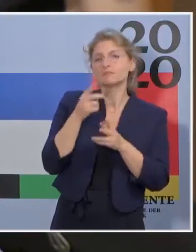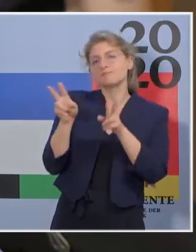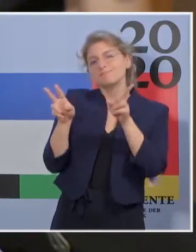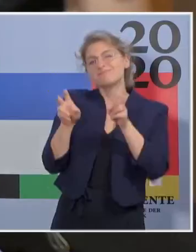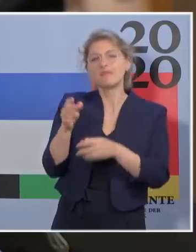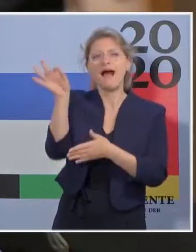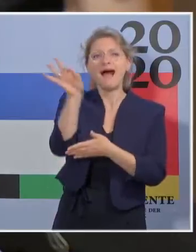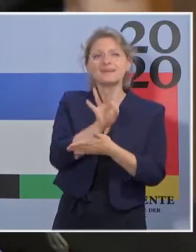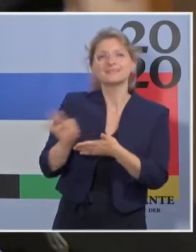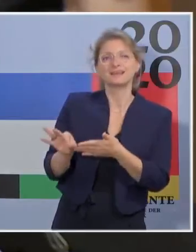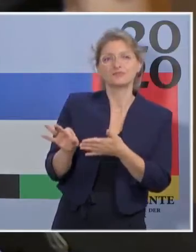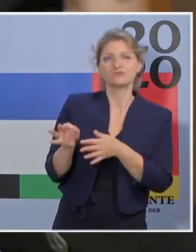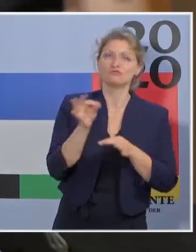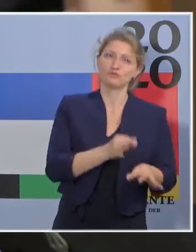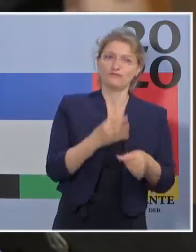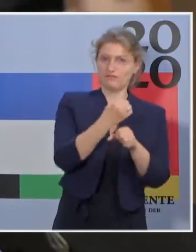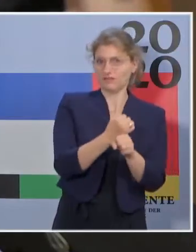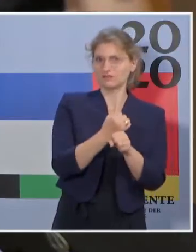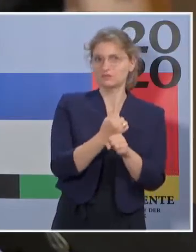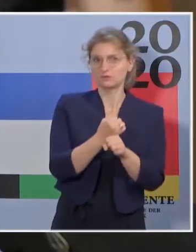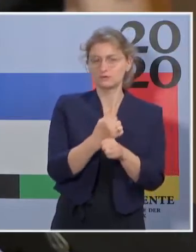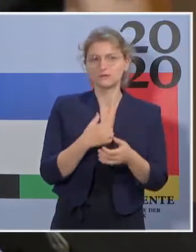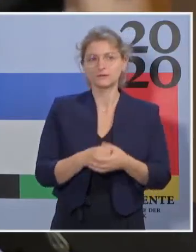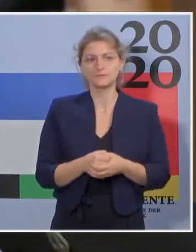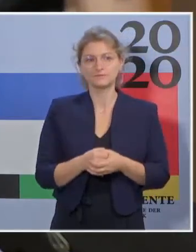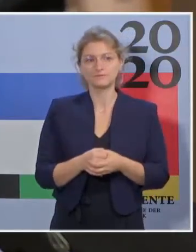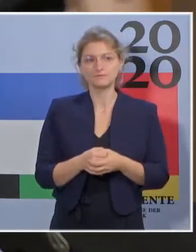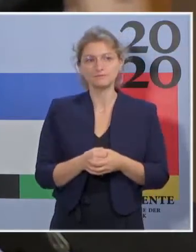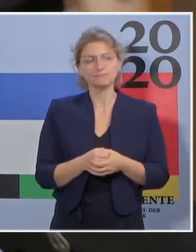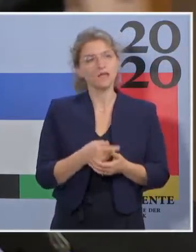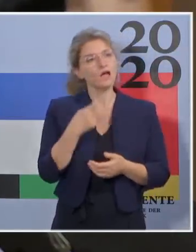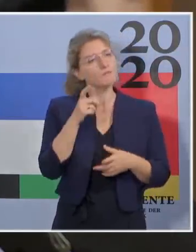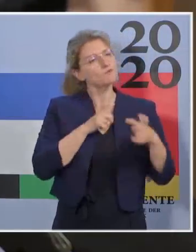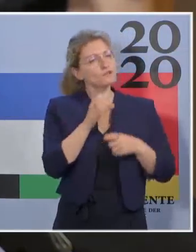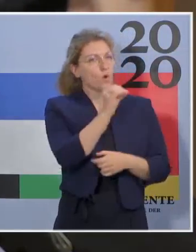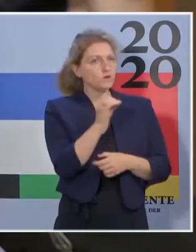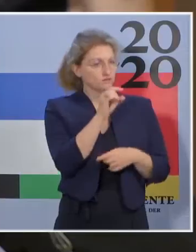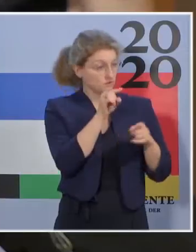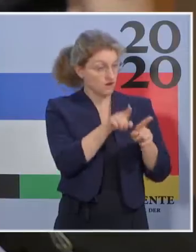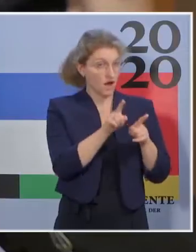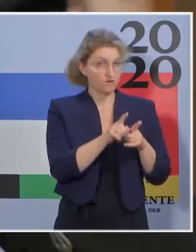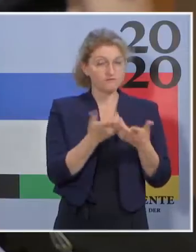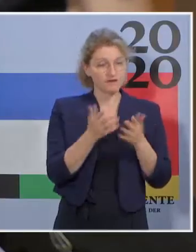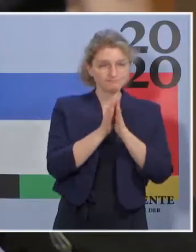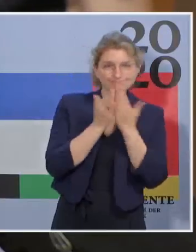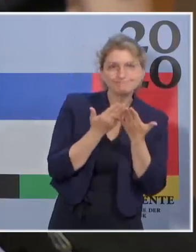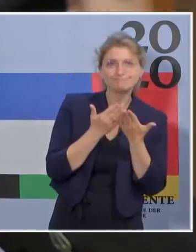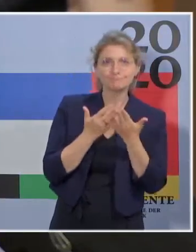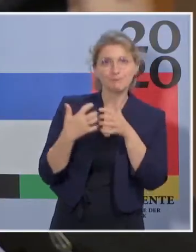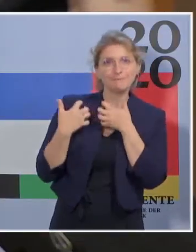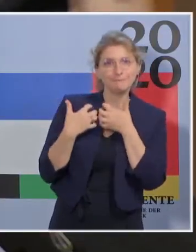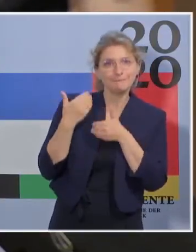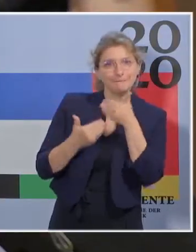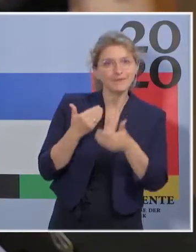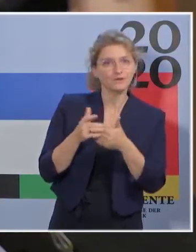vorhin bezeichnet. Sie haben selber die maßgebliche Kelsen-Biografie vor kurzem vorgelegt. Ein in jeder Beziehung, auch was den Umfang